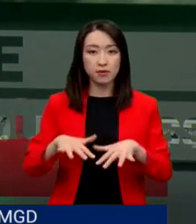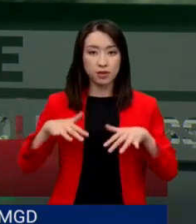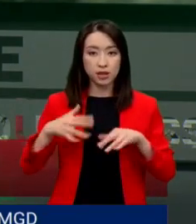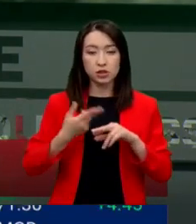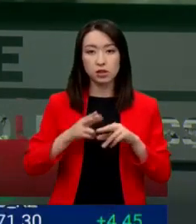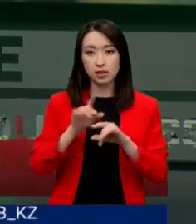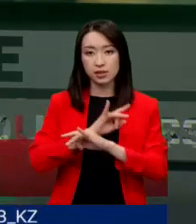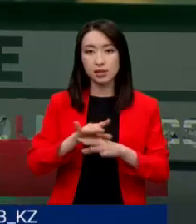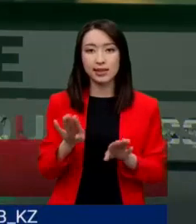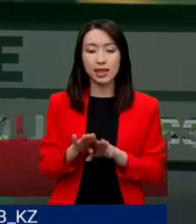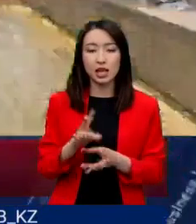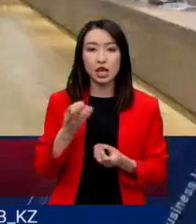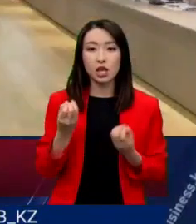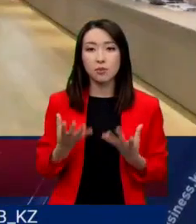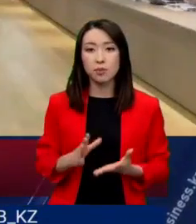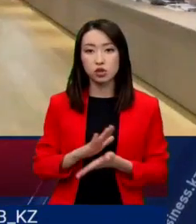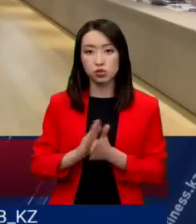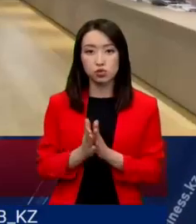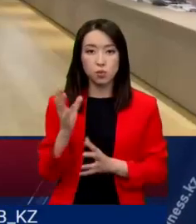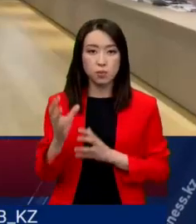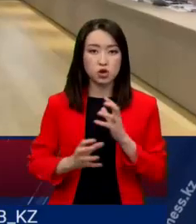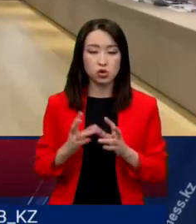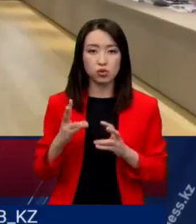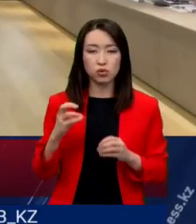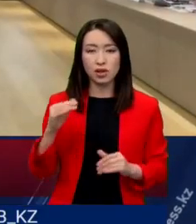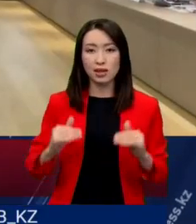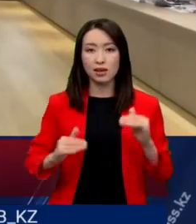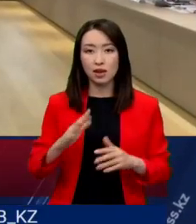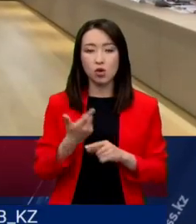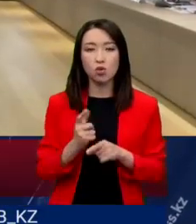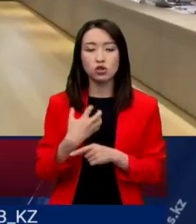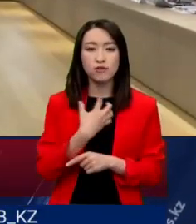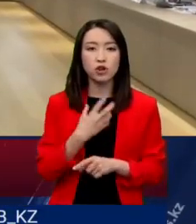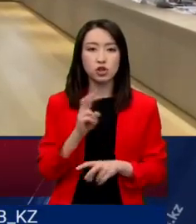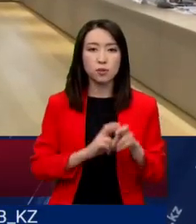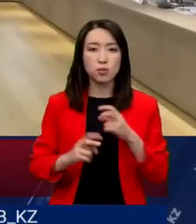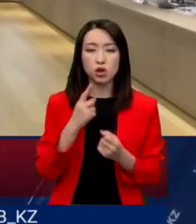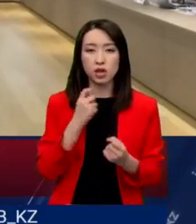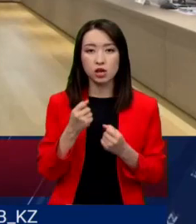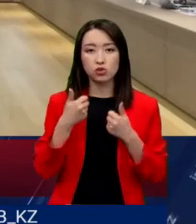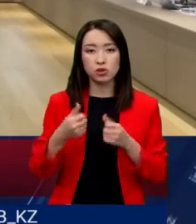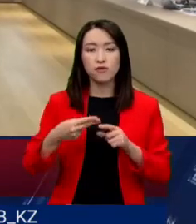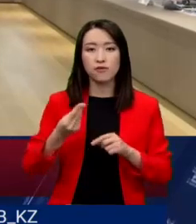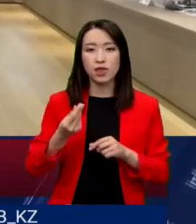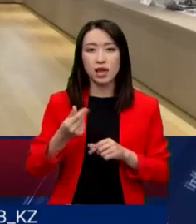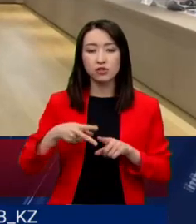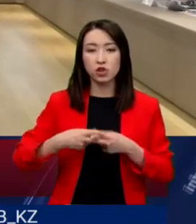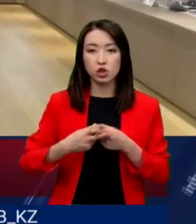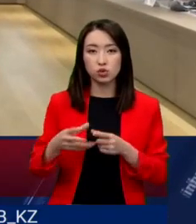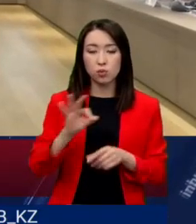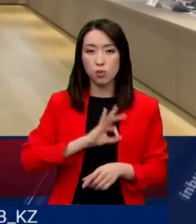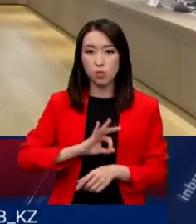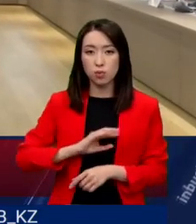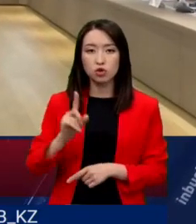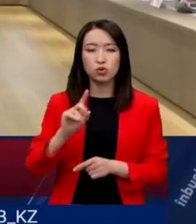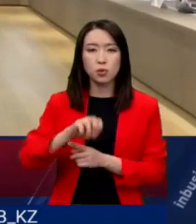таких непростых условиях международной турбулентности очень важен поиск надежных финансовых инструментов, которые могли бы